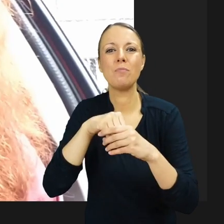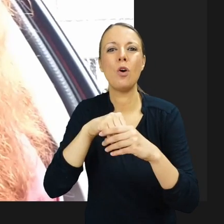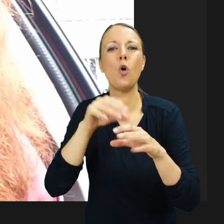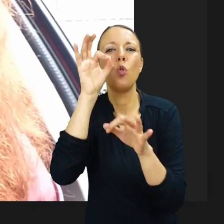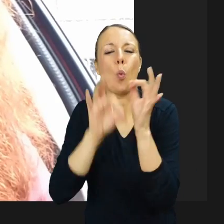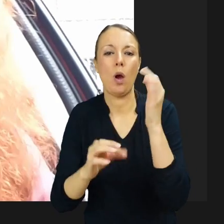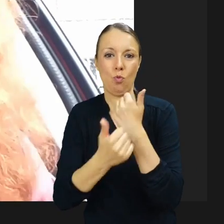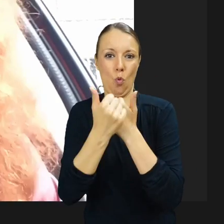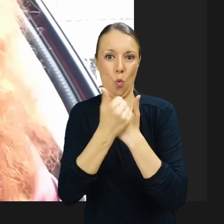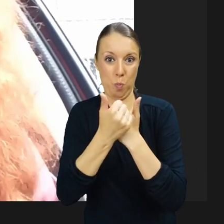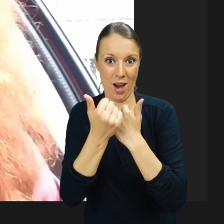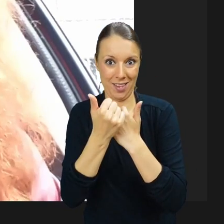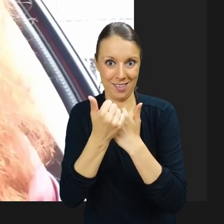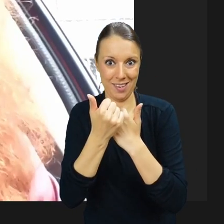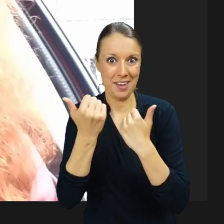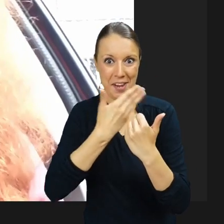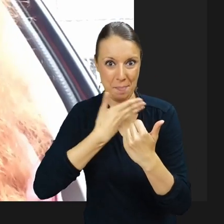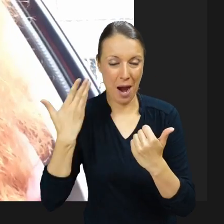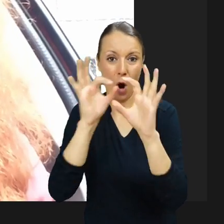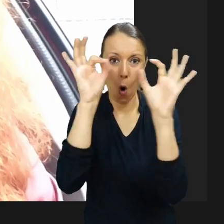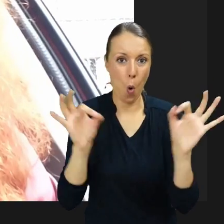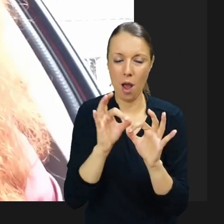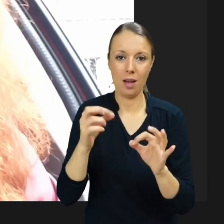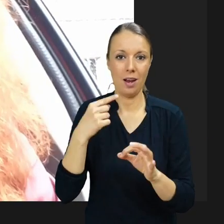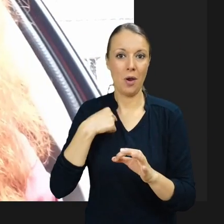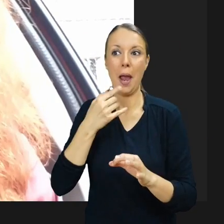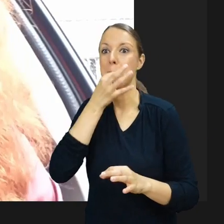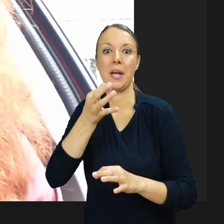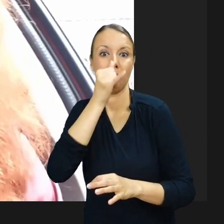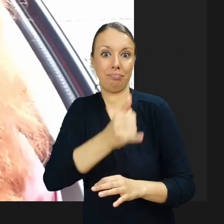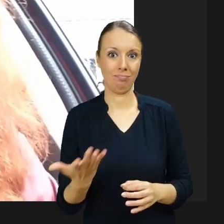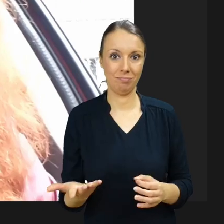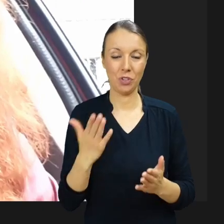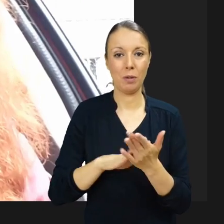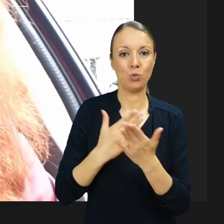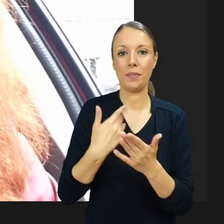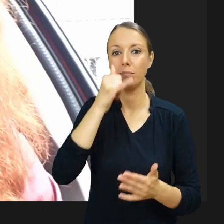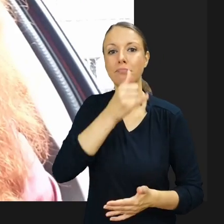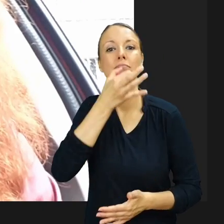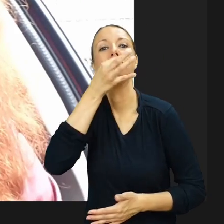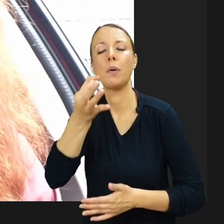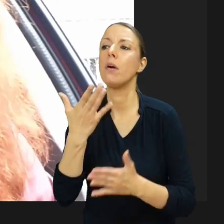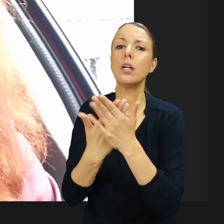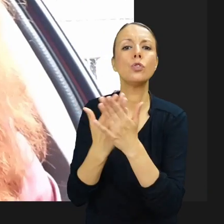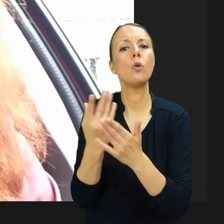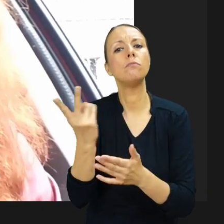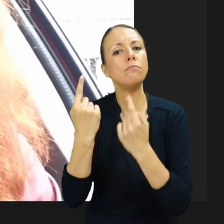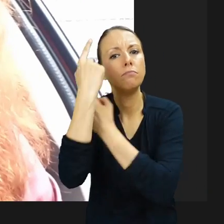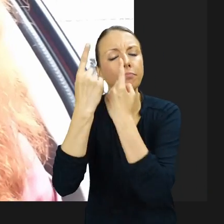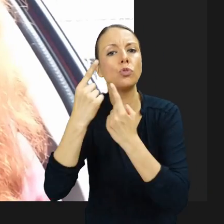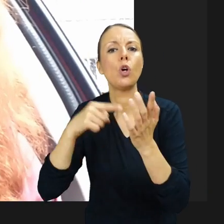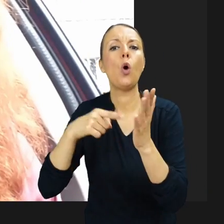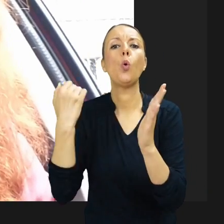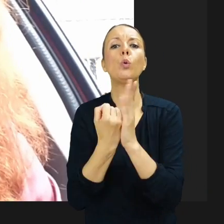dokumentów. Na przykład nie mogę pytać, dlaczego oni uznali, że działa tutaj ustawa USP, a